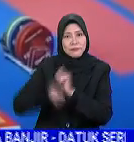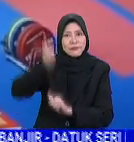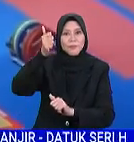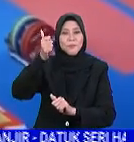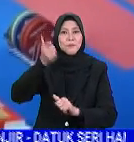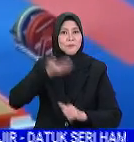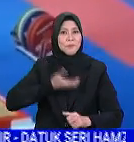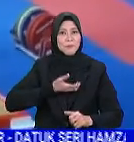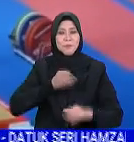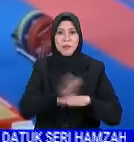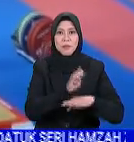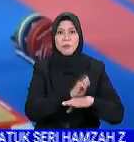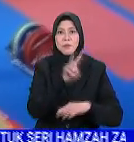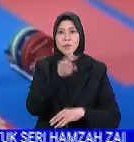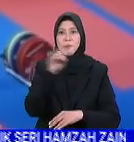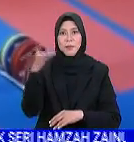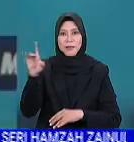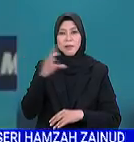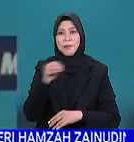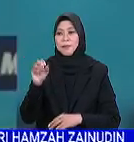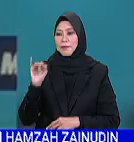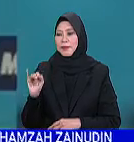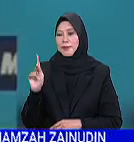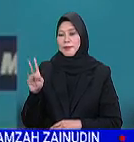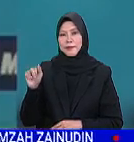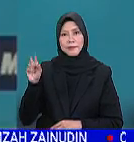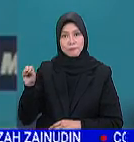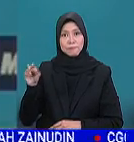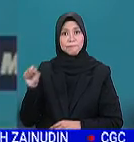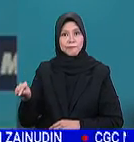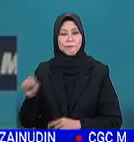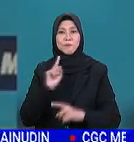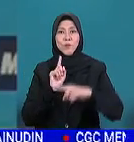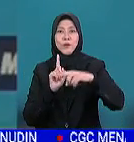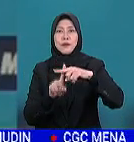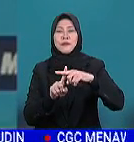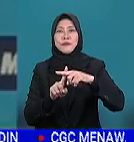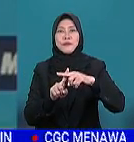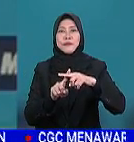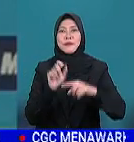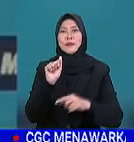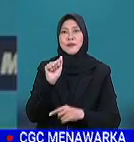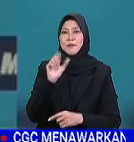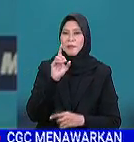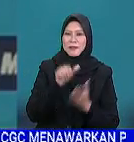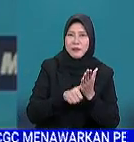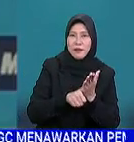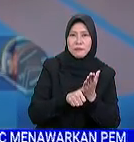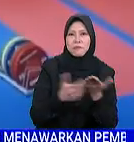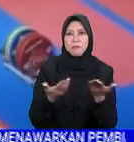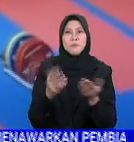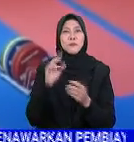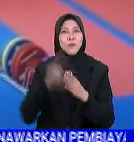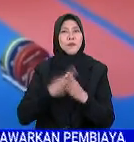emas Sukan Commonwealth 2018 dan Muhammad Ikram sebelum ini didapati positif bahan anabolik steroid pada Mei